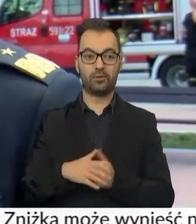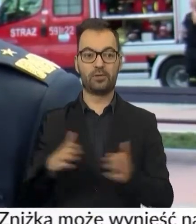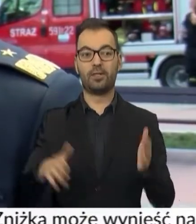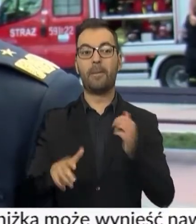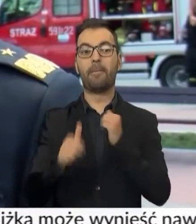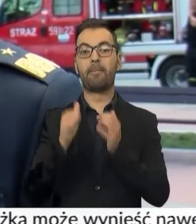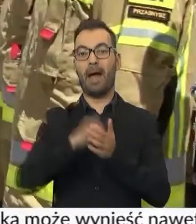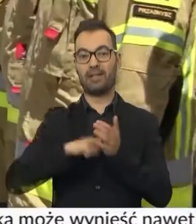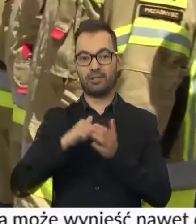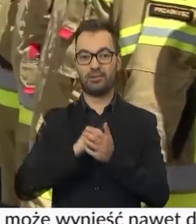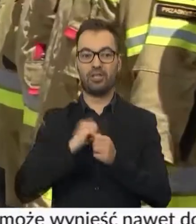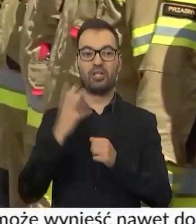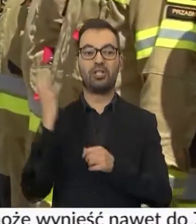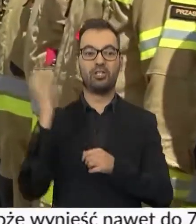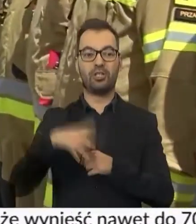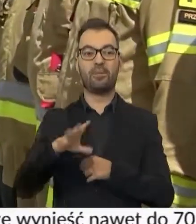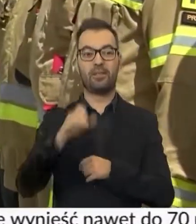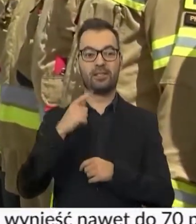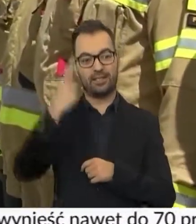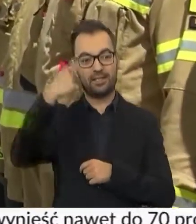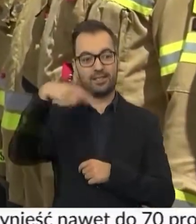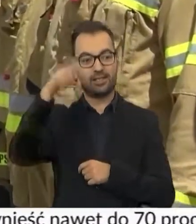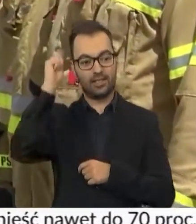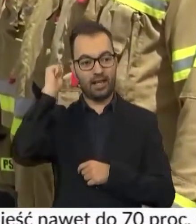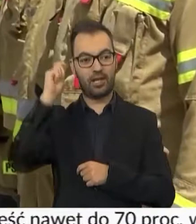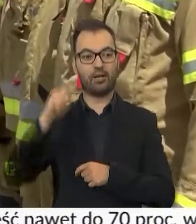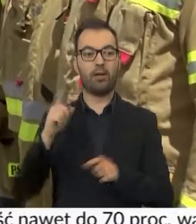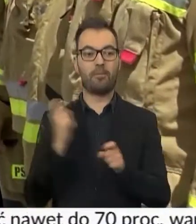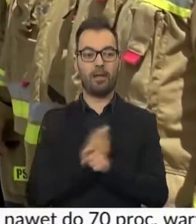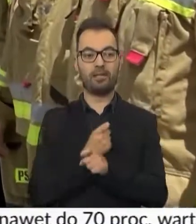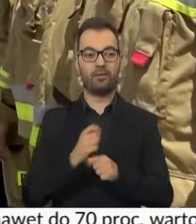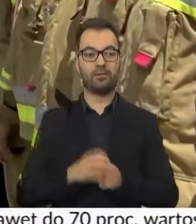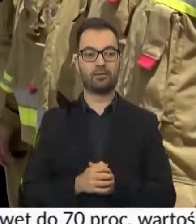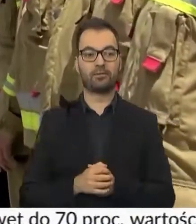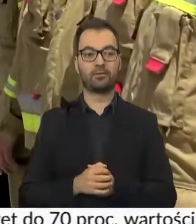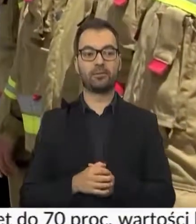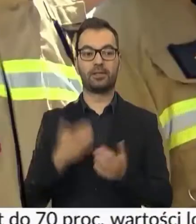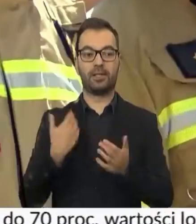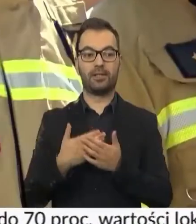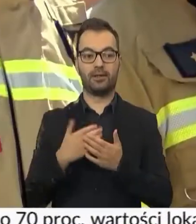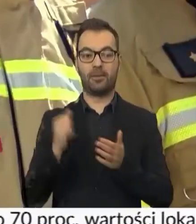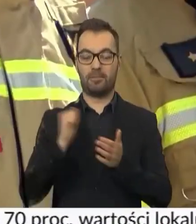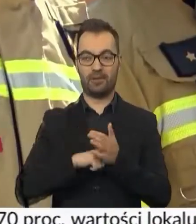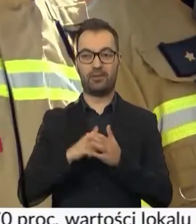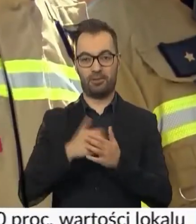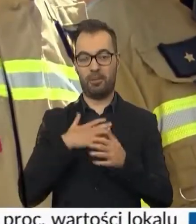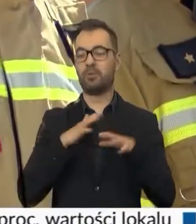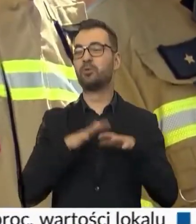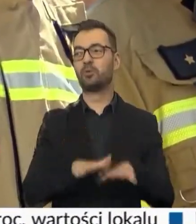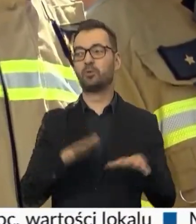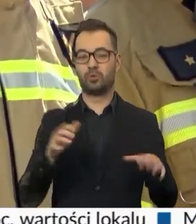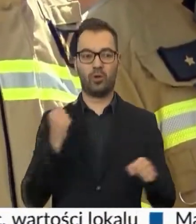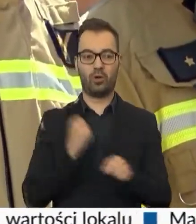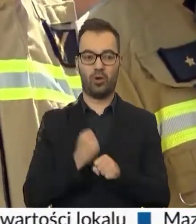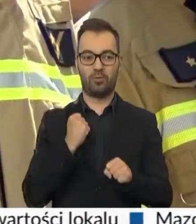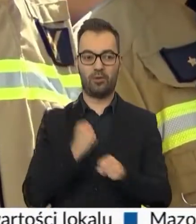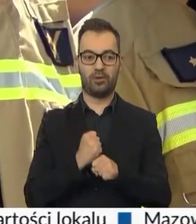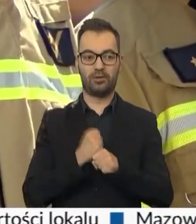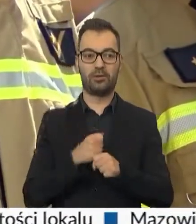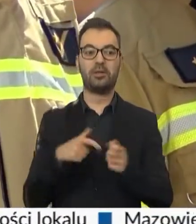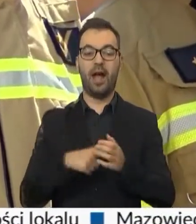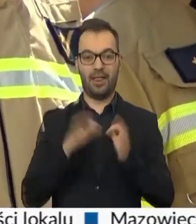Mazowsze to ponad 4,5 tysiąca strażaków Państwowej Straży Pożarnej. Także na Mazowszu jest co robić. Jest to formacja na